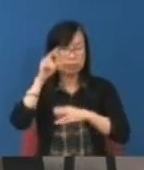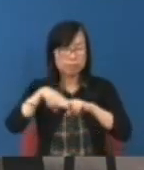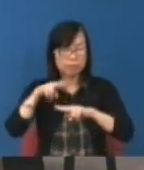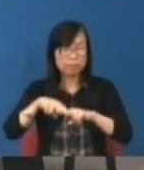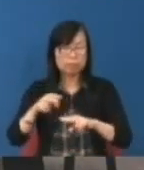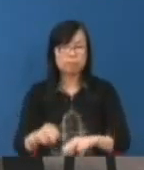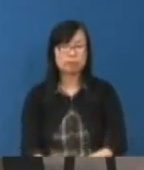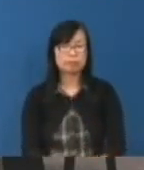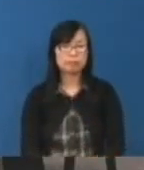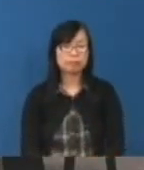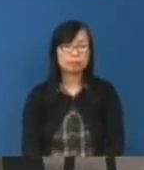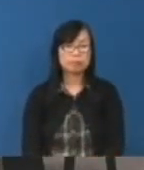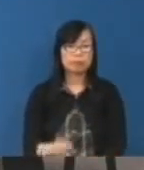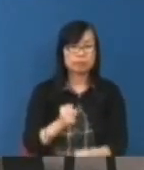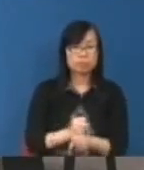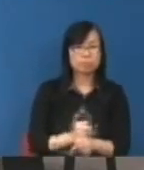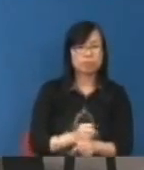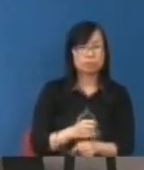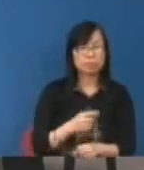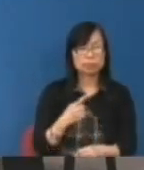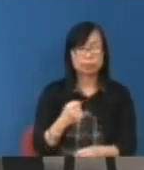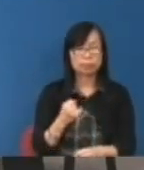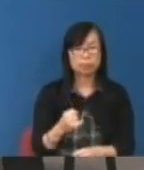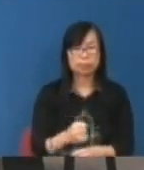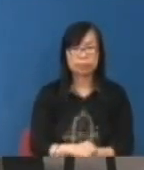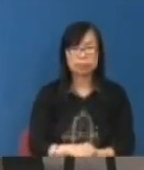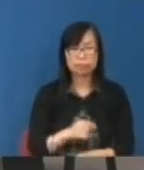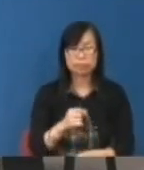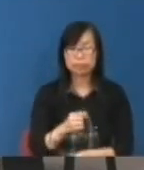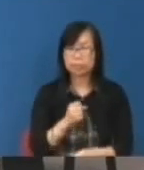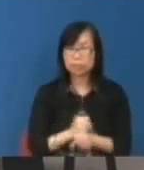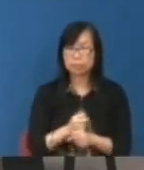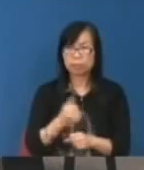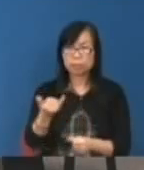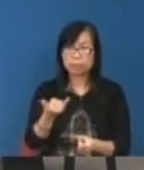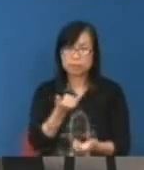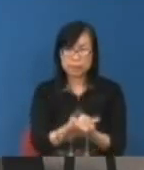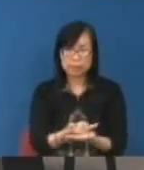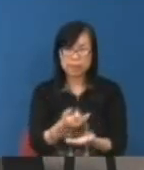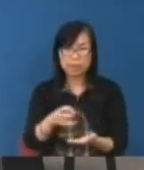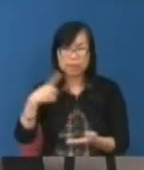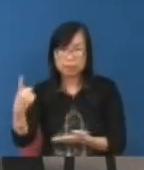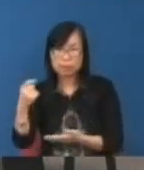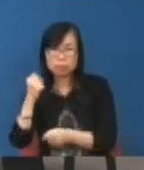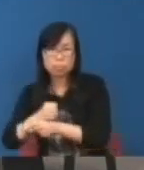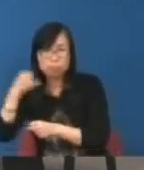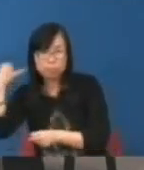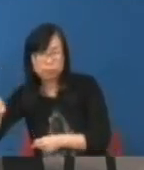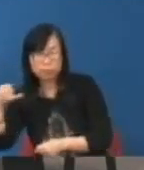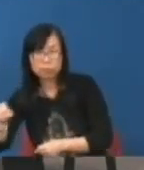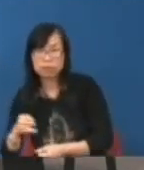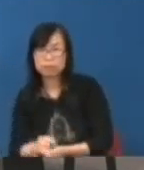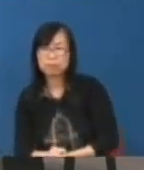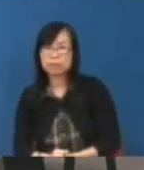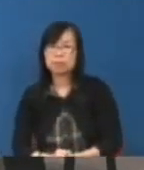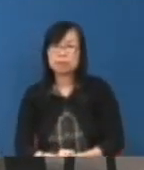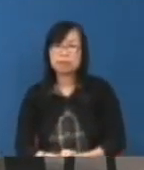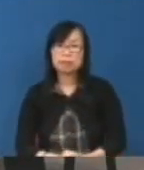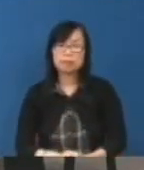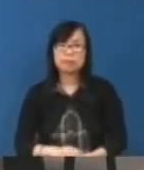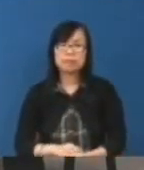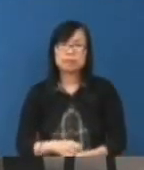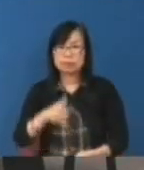做，做啊做專做壞事。嗱，一個做到死，一個做唔到。好啦，張安岳